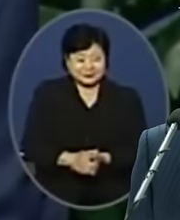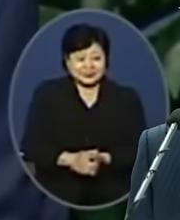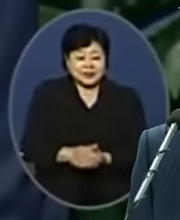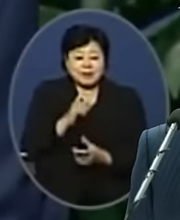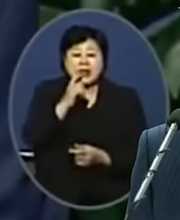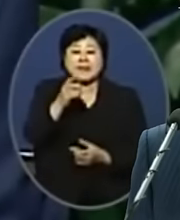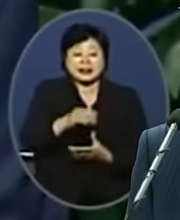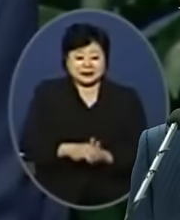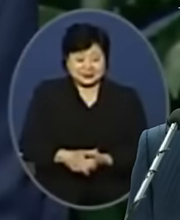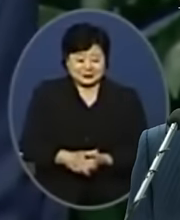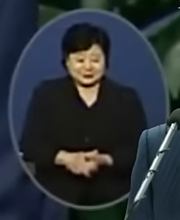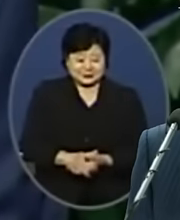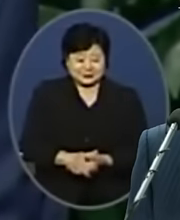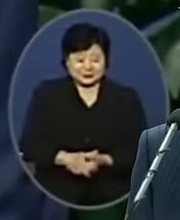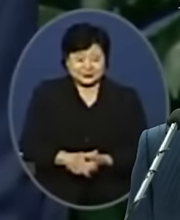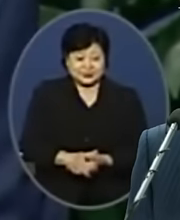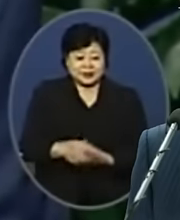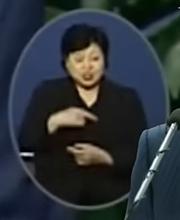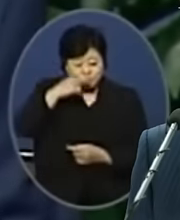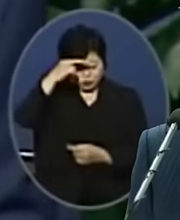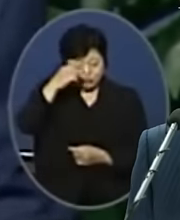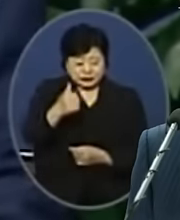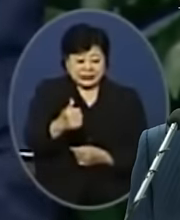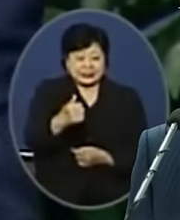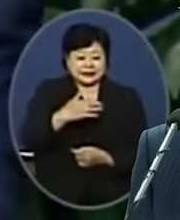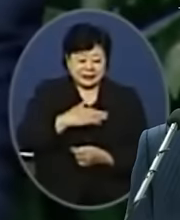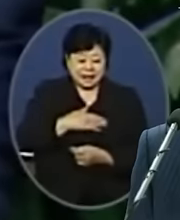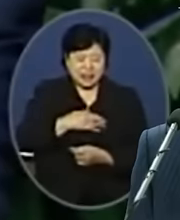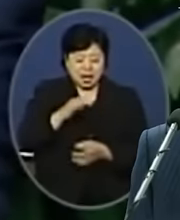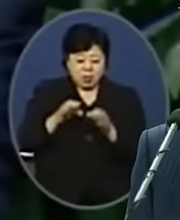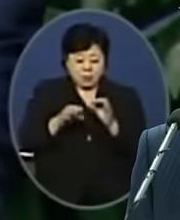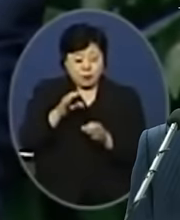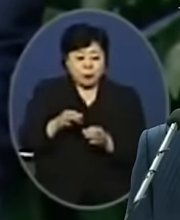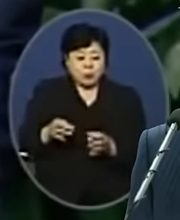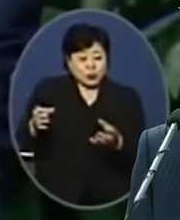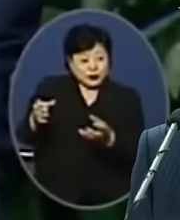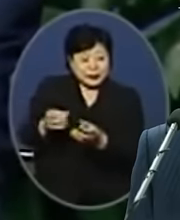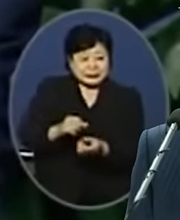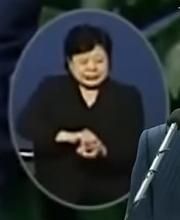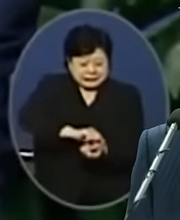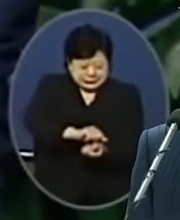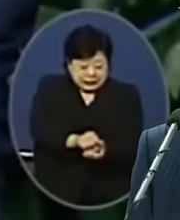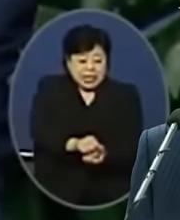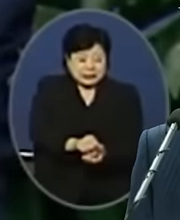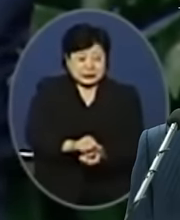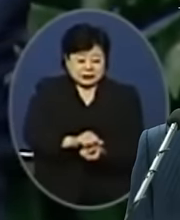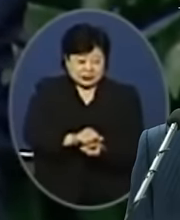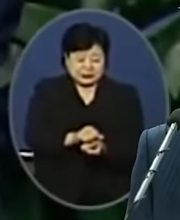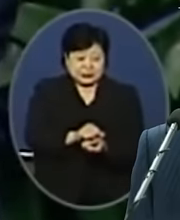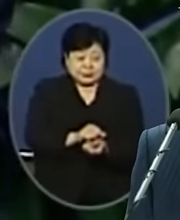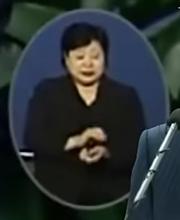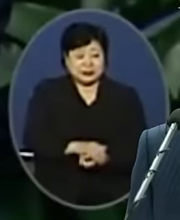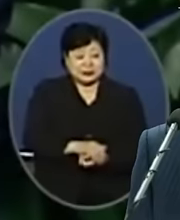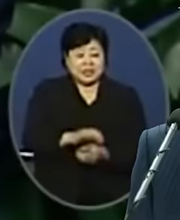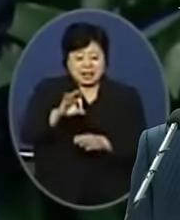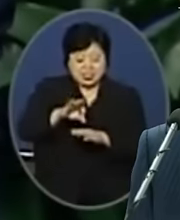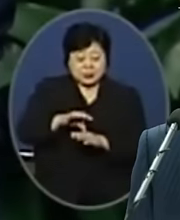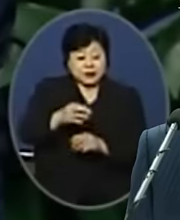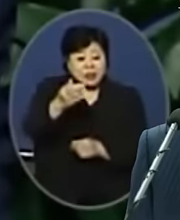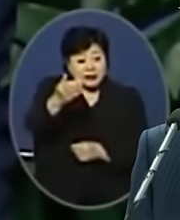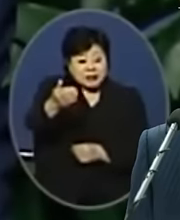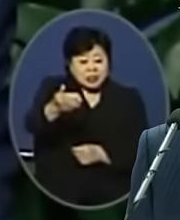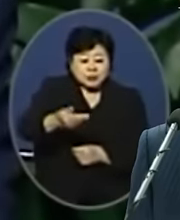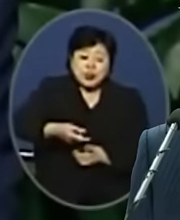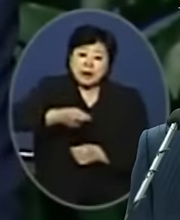말해봐라. 이 술장관이 말하기를 내가 포도를 따가지고서 짜가지고서 포도즙을 만들어서 임금님께 드린